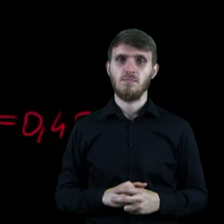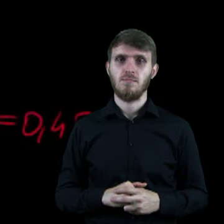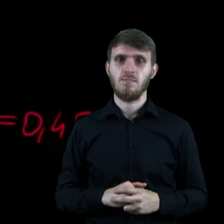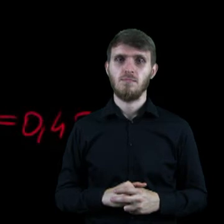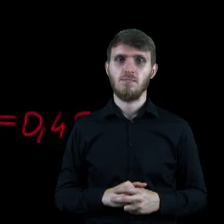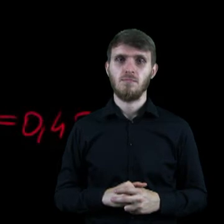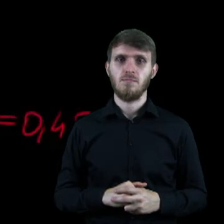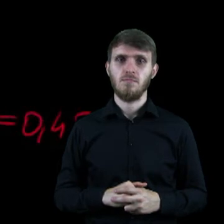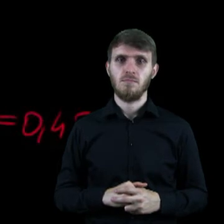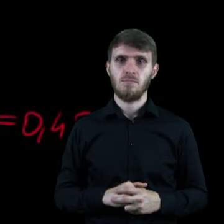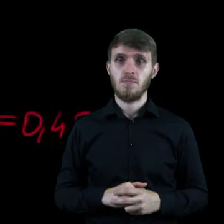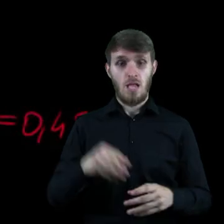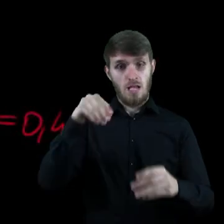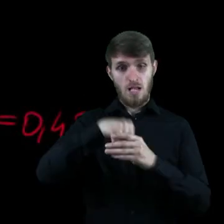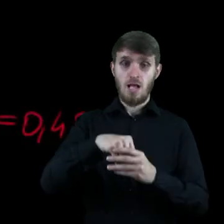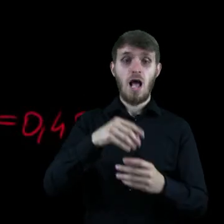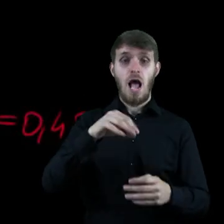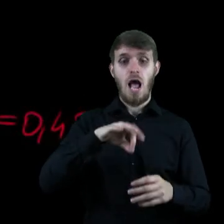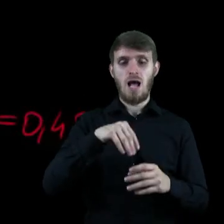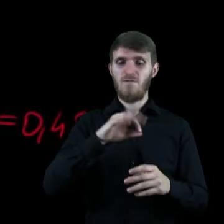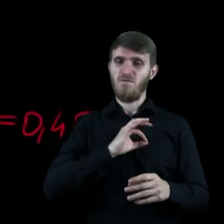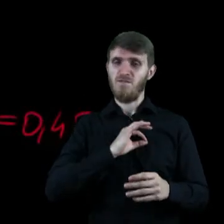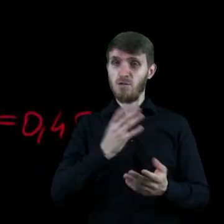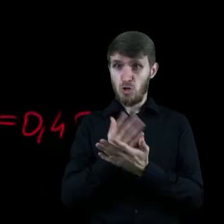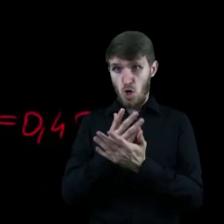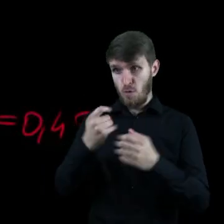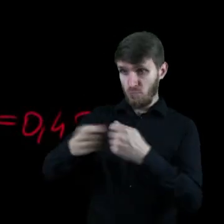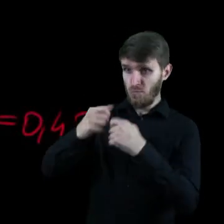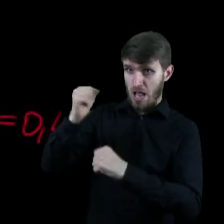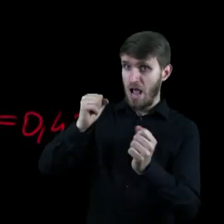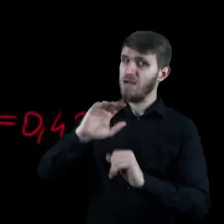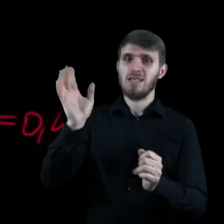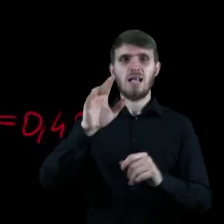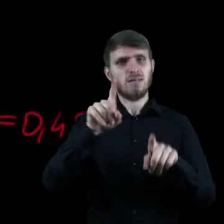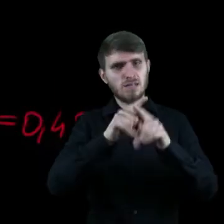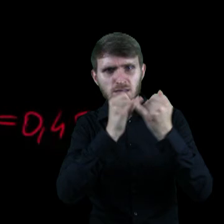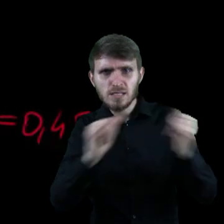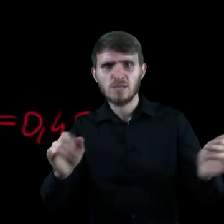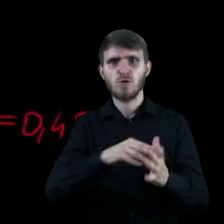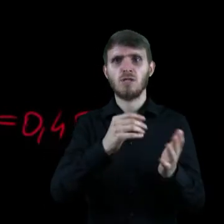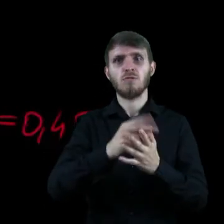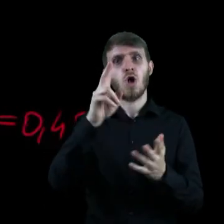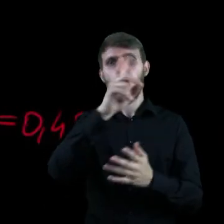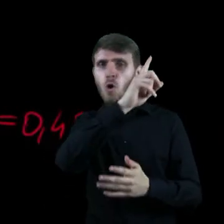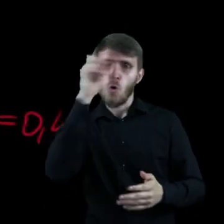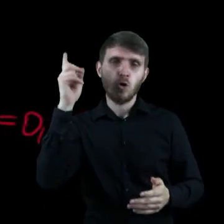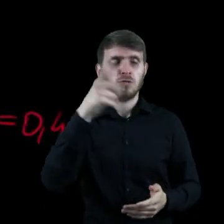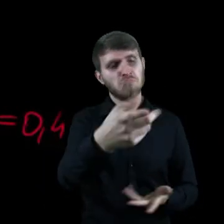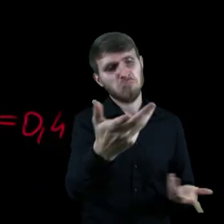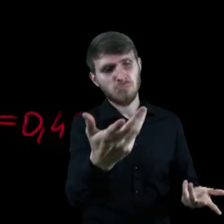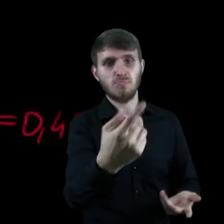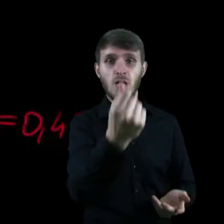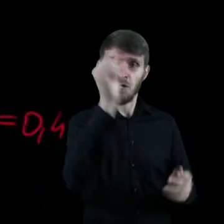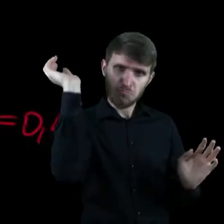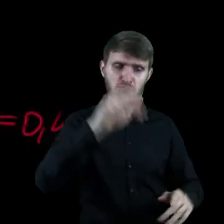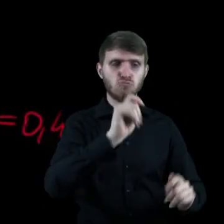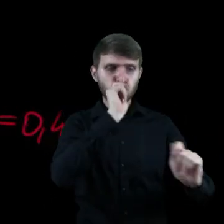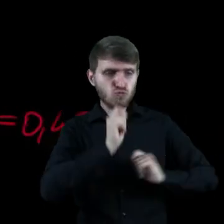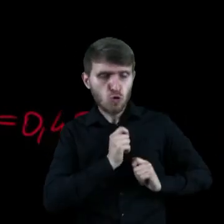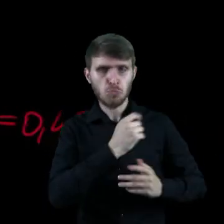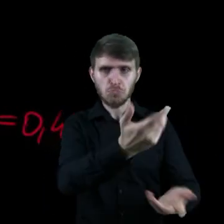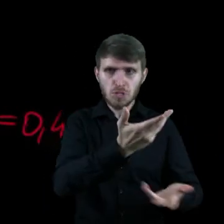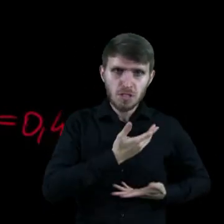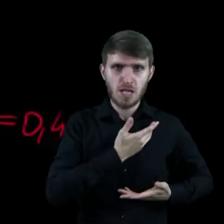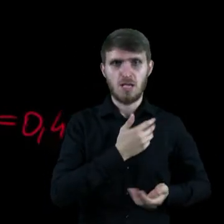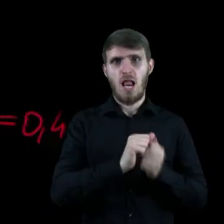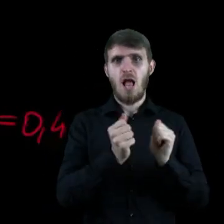Ta część to akcje. Oczywiście kapitał własny nie musi być uzbierany tylko przez sprzedaż akcji. Inna forma udziałów to zazwyczaj wpłata gotówki i